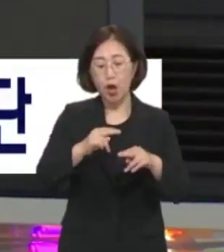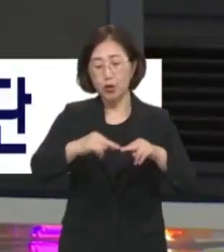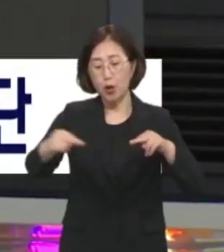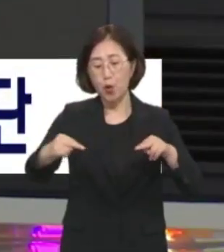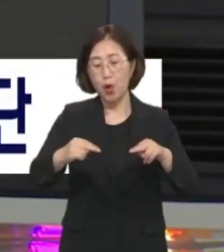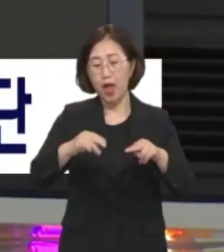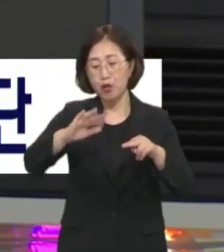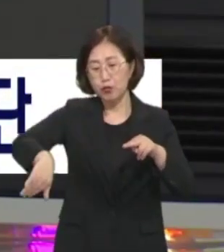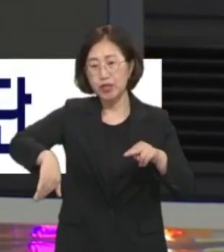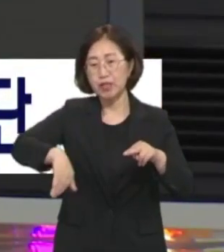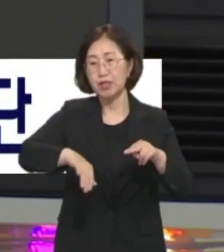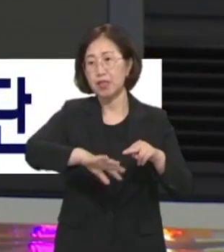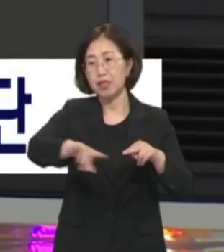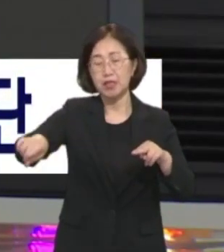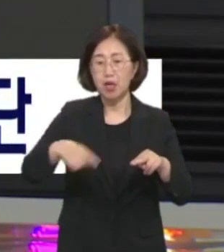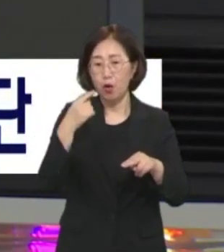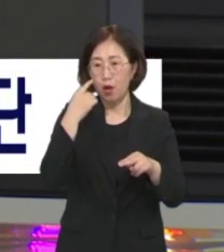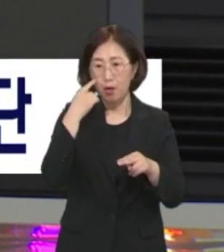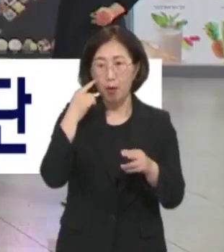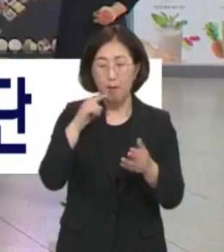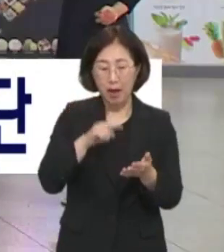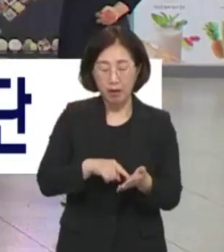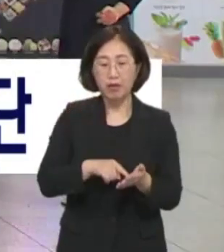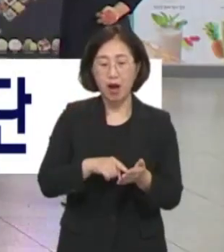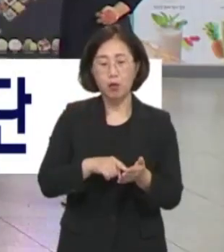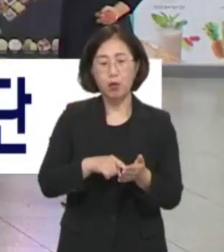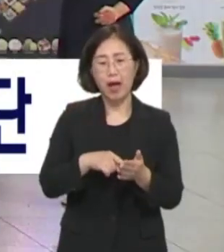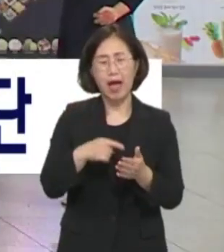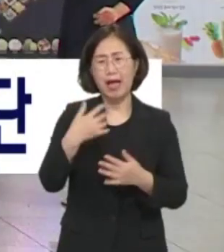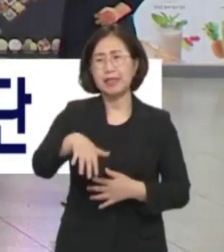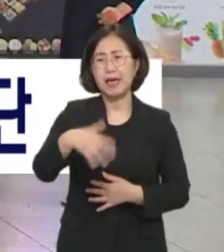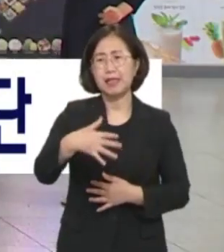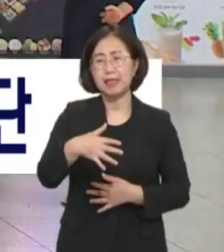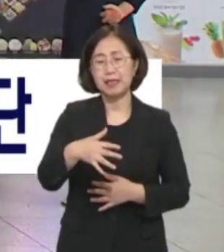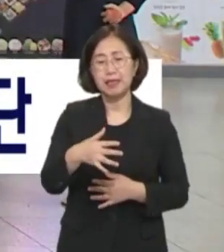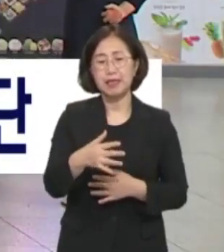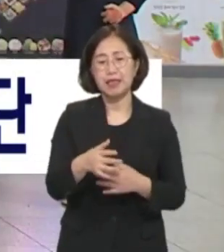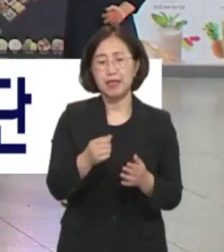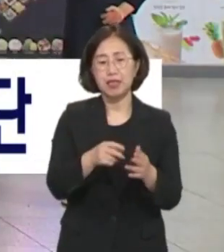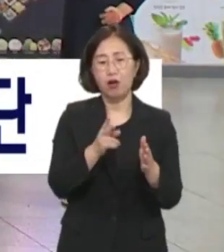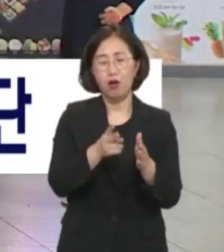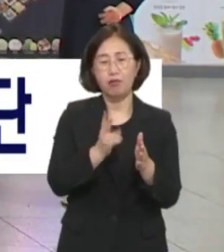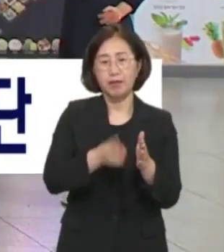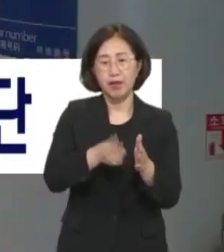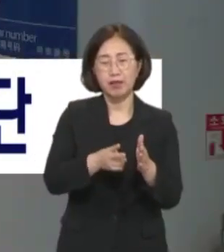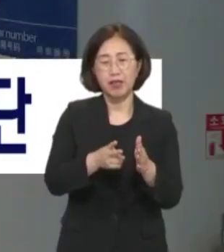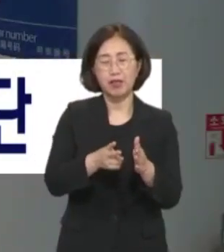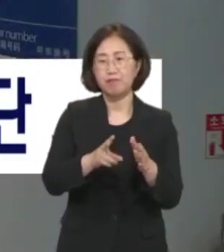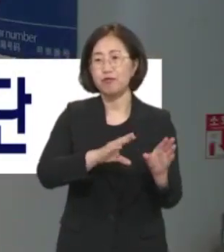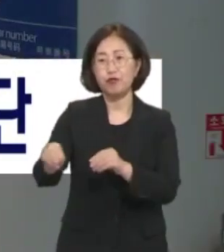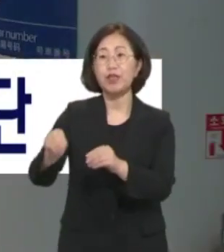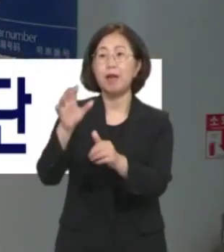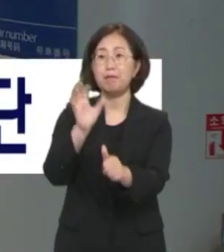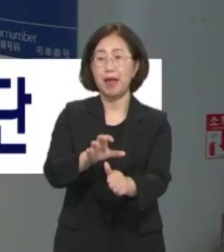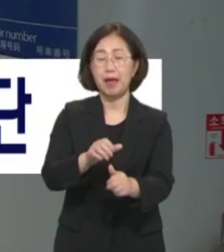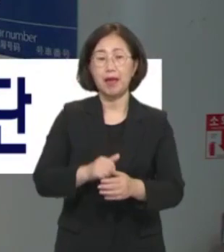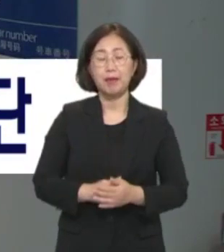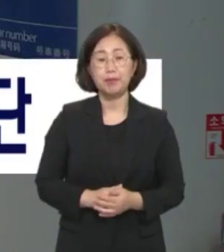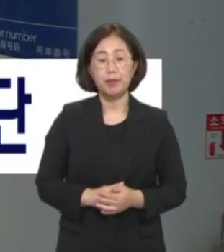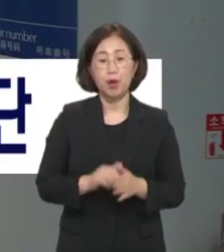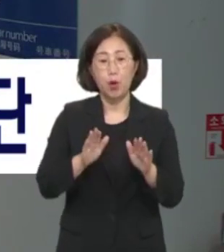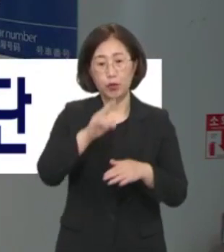발견하고 전반적인 선로 상황이 아직 불안정하다고 판단해 일반 열차 운행을 긴급 중단했다고 설명했습니다. 이에